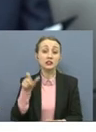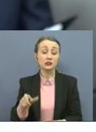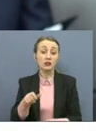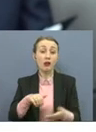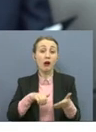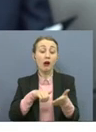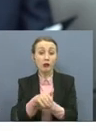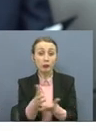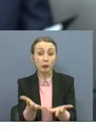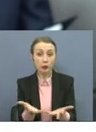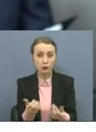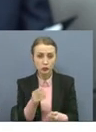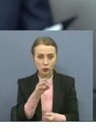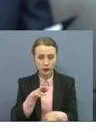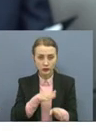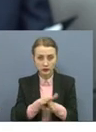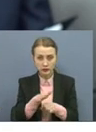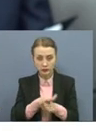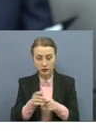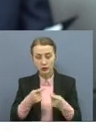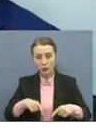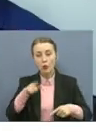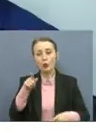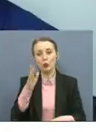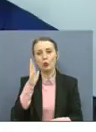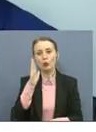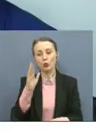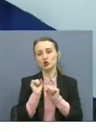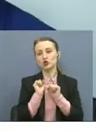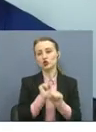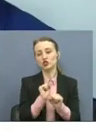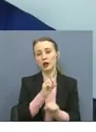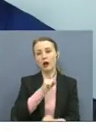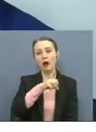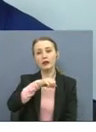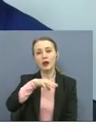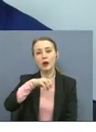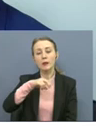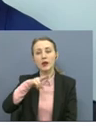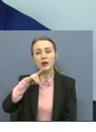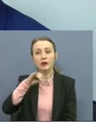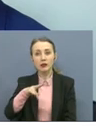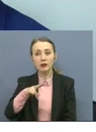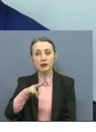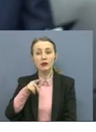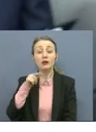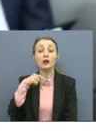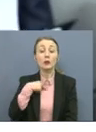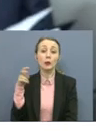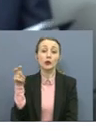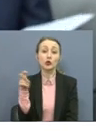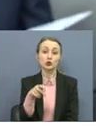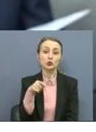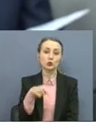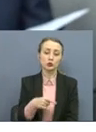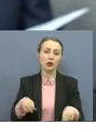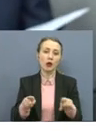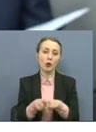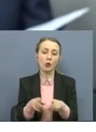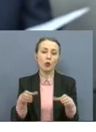өз құқығын қорғау үшін атамекен кәсіпкерлер палатасына барады. Сөйтіп тізбек жалғаса бермек. Сондықтан біз осы алаңға толық